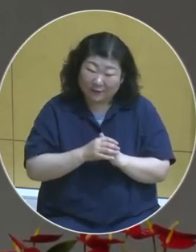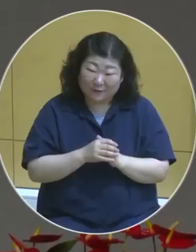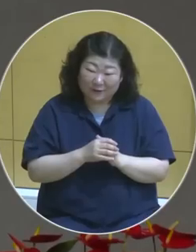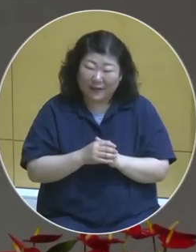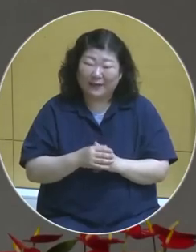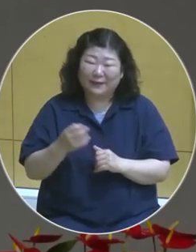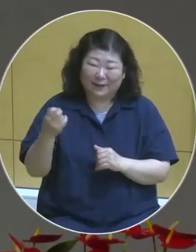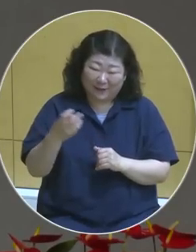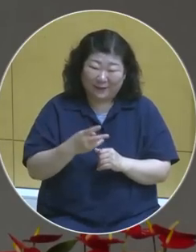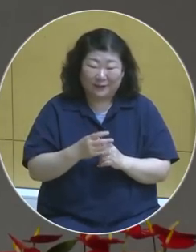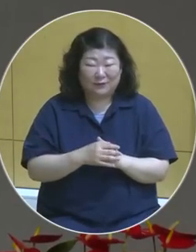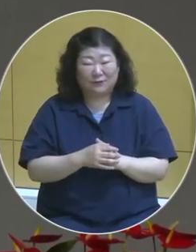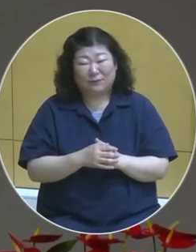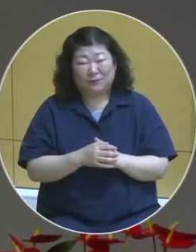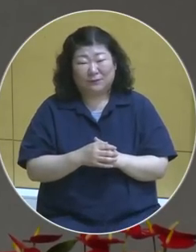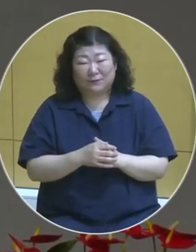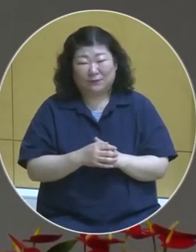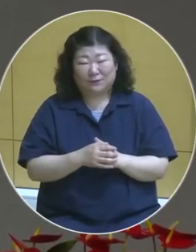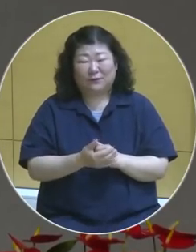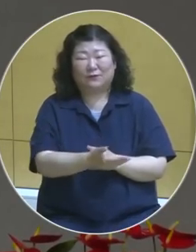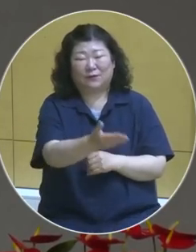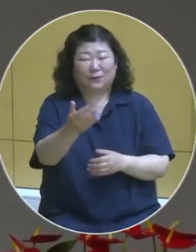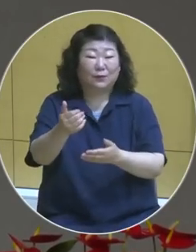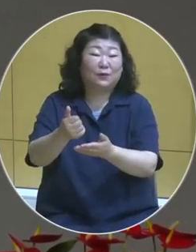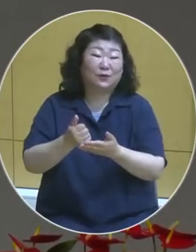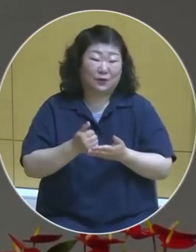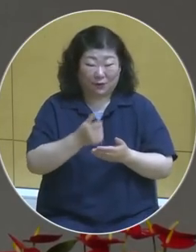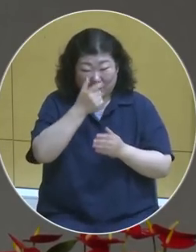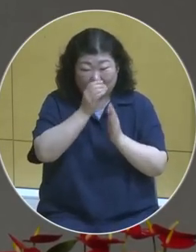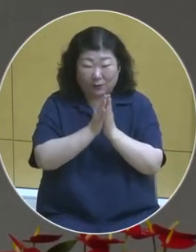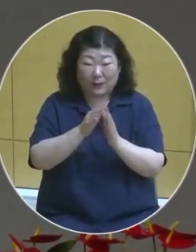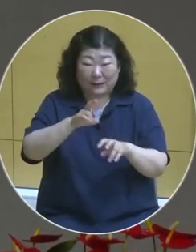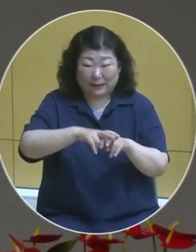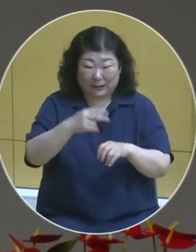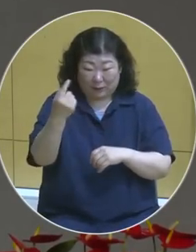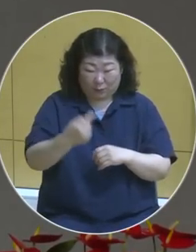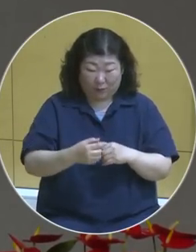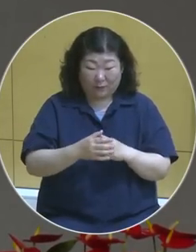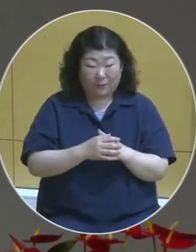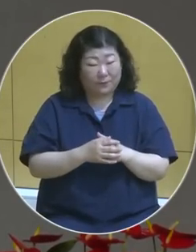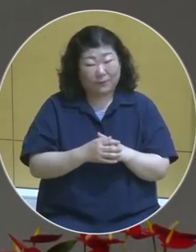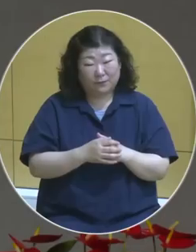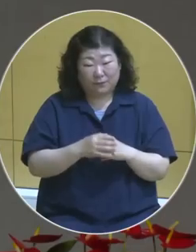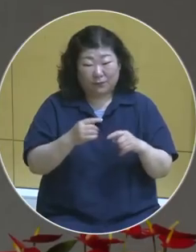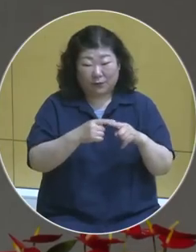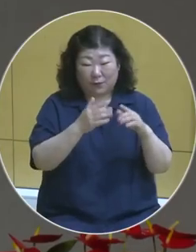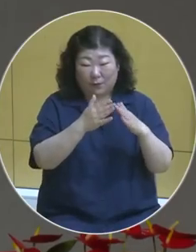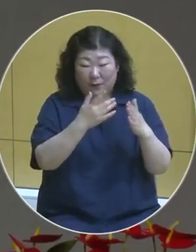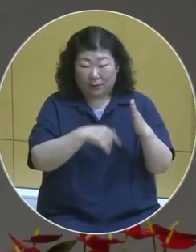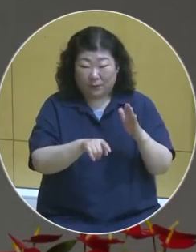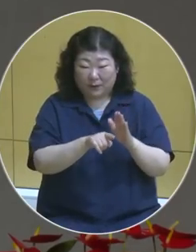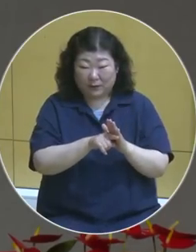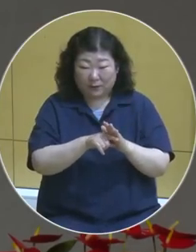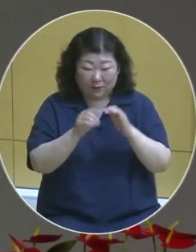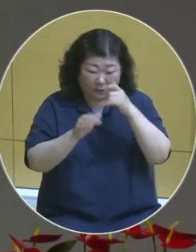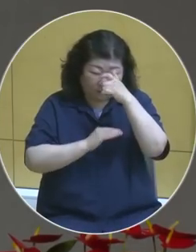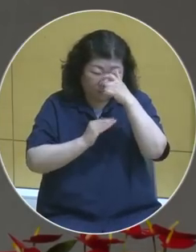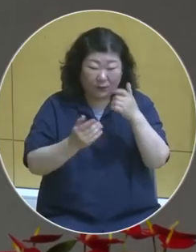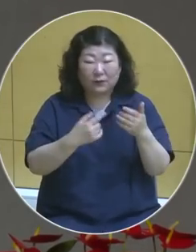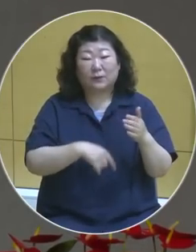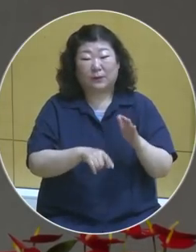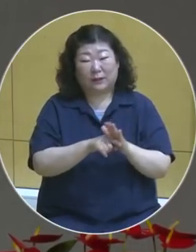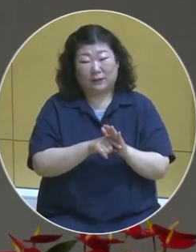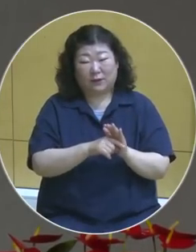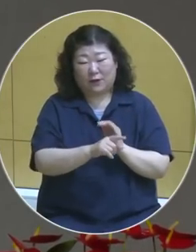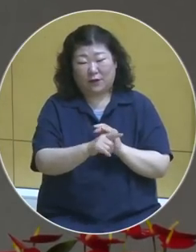이렇게 여러분을 이렇게 초청합니다. 기도의 자리에 오셔서 우리 여러분 교회를 위해서 교회 성도님들의 각가지